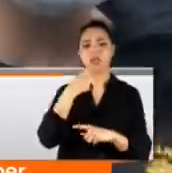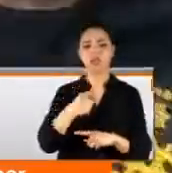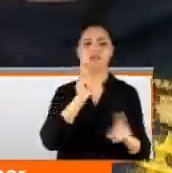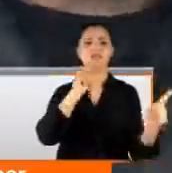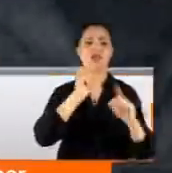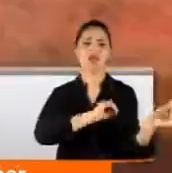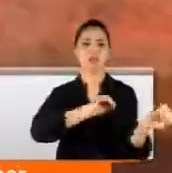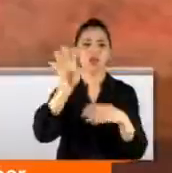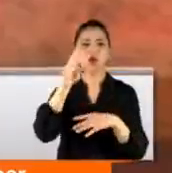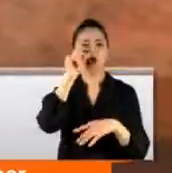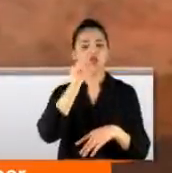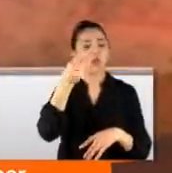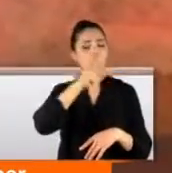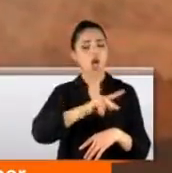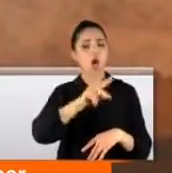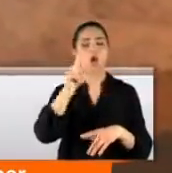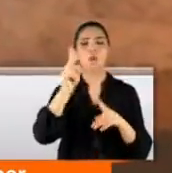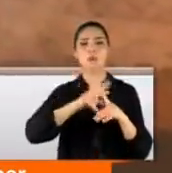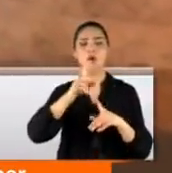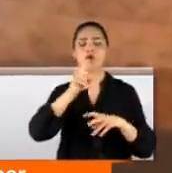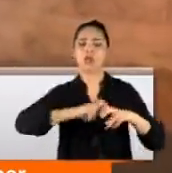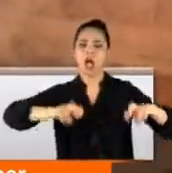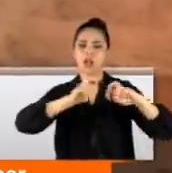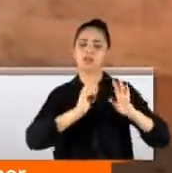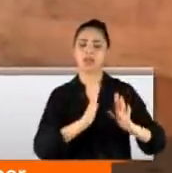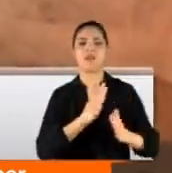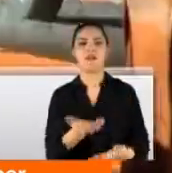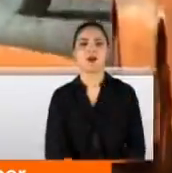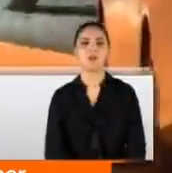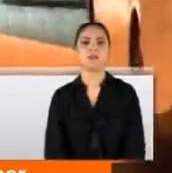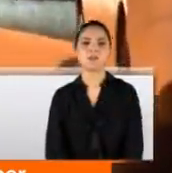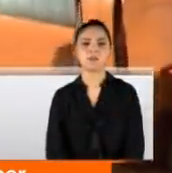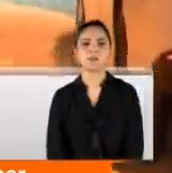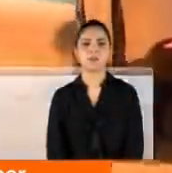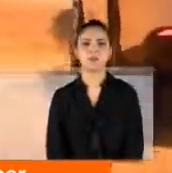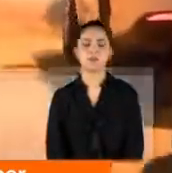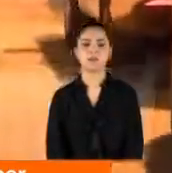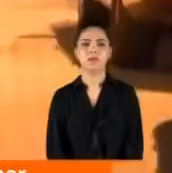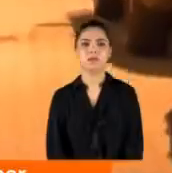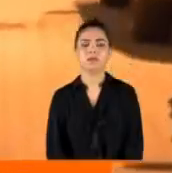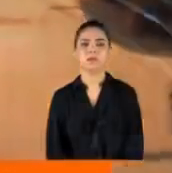sevk edildi. Şüpheli ölüme dair polisin çalışması ise devam ediyor.